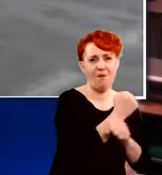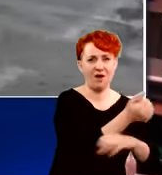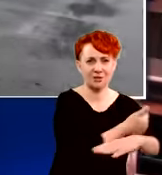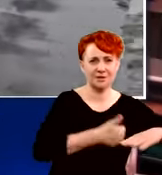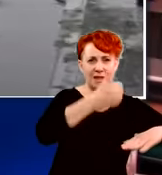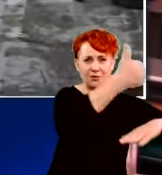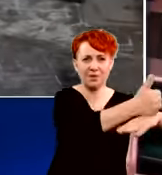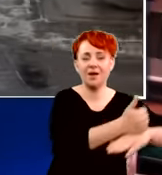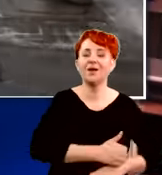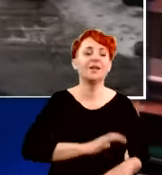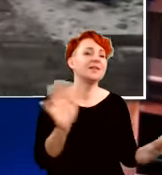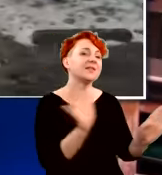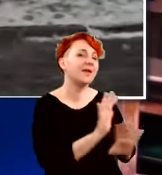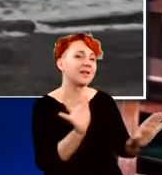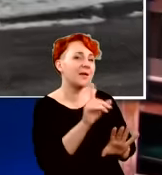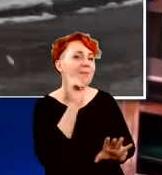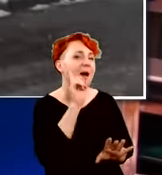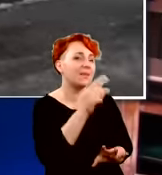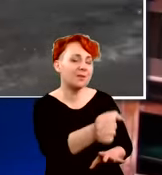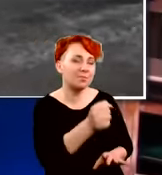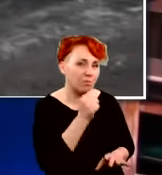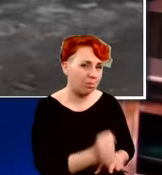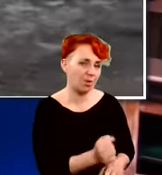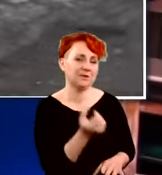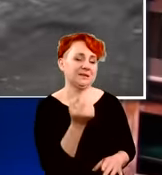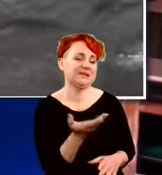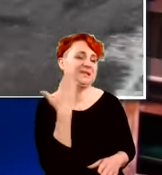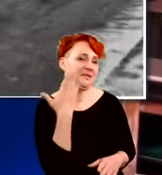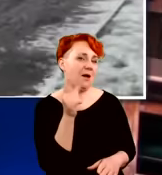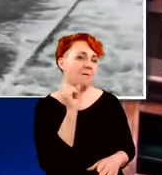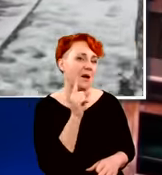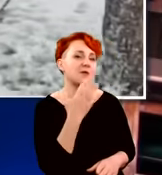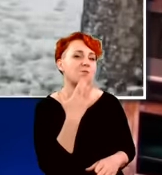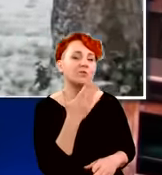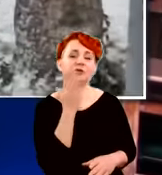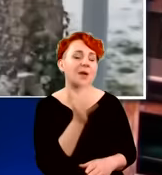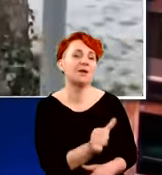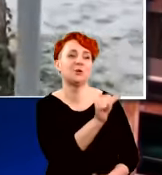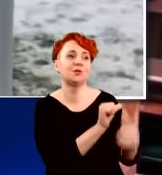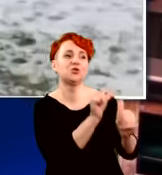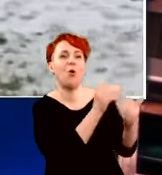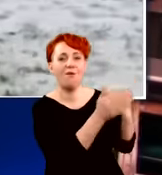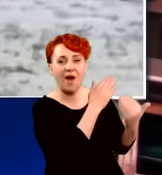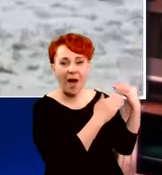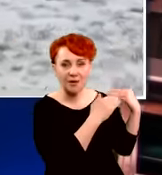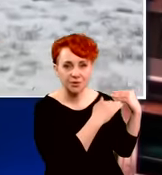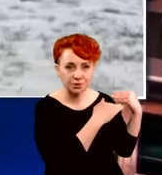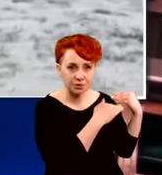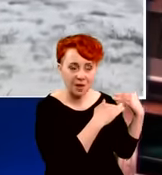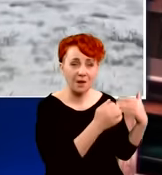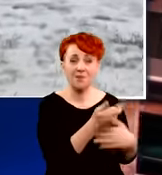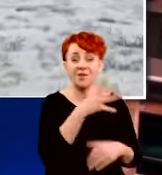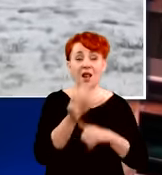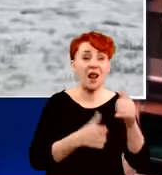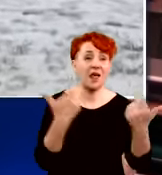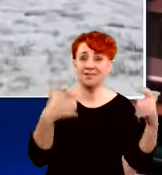Nie, ale panie pośle, przed chwilą pan mówił o tym, że nie będziemy się cofać. Ja przepraszam, przez tyle lat nikt z